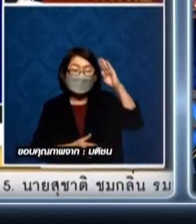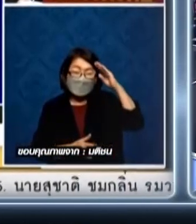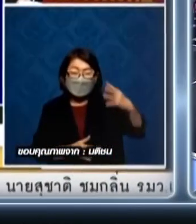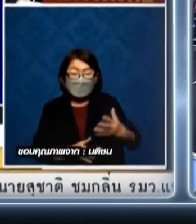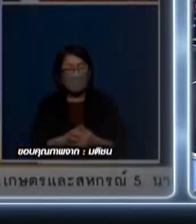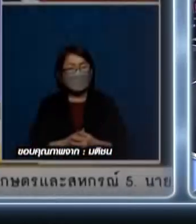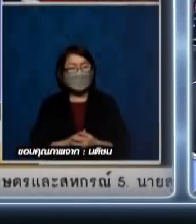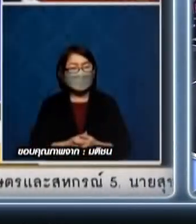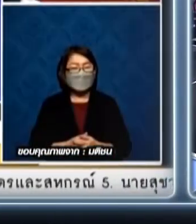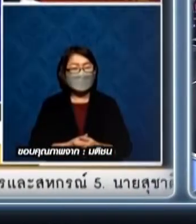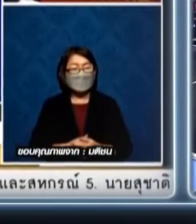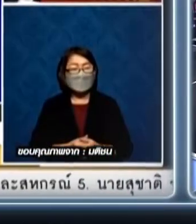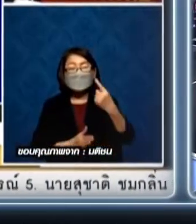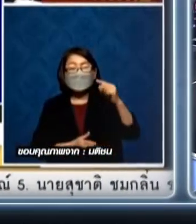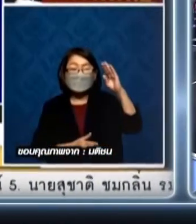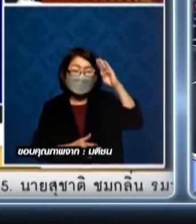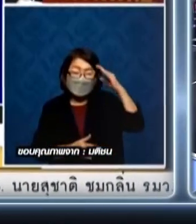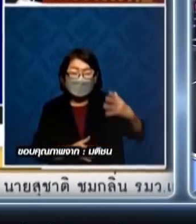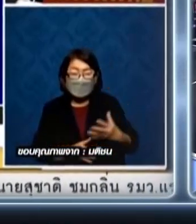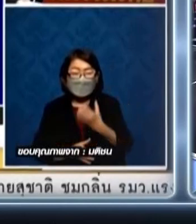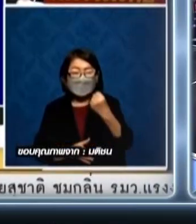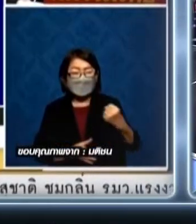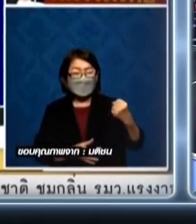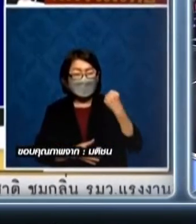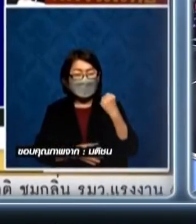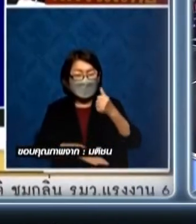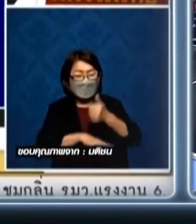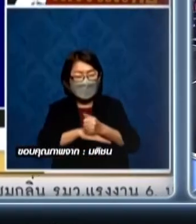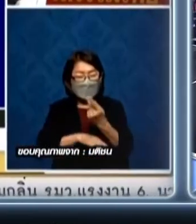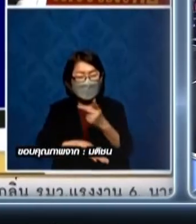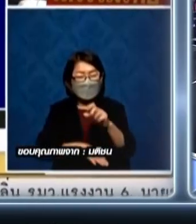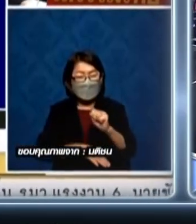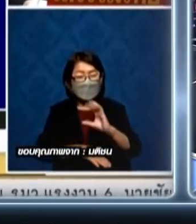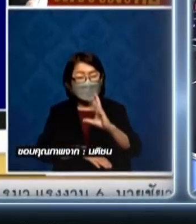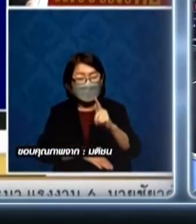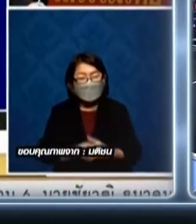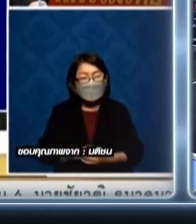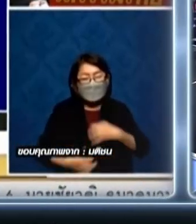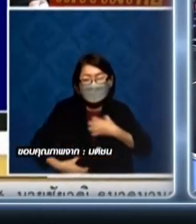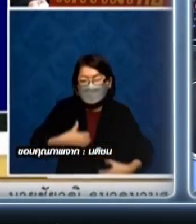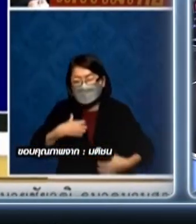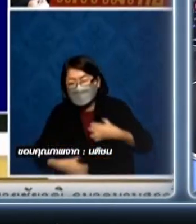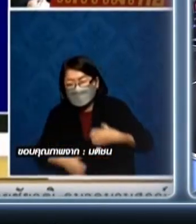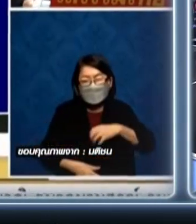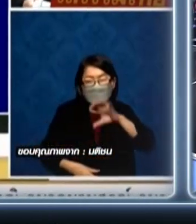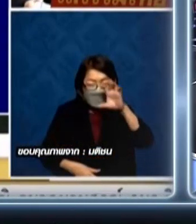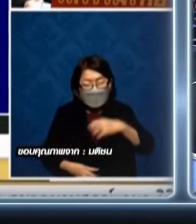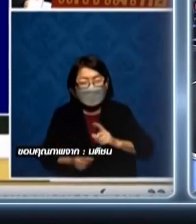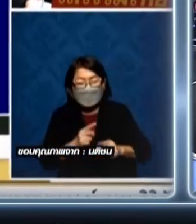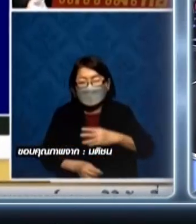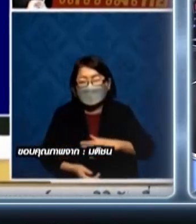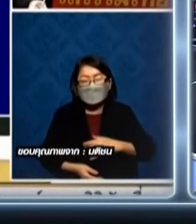ป็นยังไงไปดูฮะ คุณประยุทธ์ปีแรกนะเป็นหัวหน้าคสช.เป็นนายกรัฐมนตรีด้วยฟึดฟัดฟึดฟัดจะปราบคอร์รัปชันเ